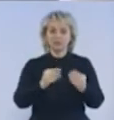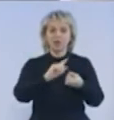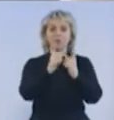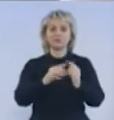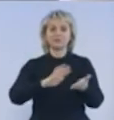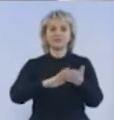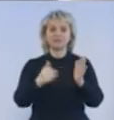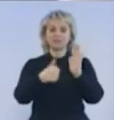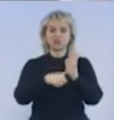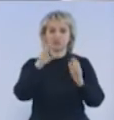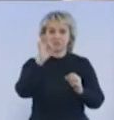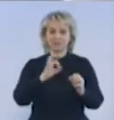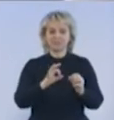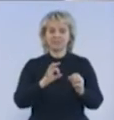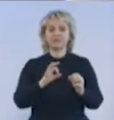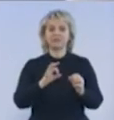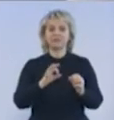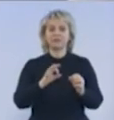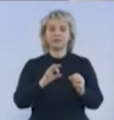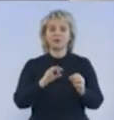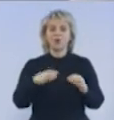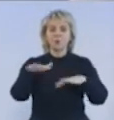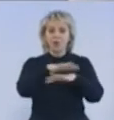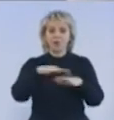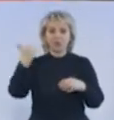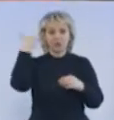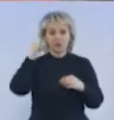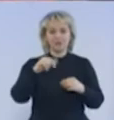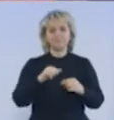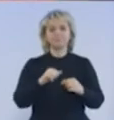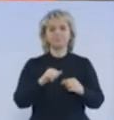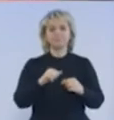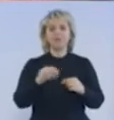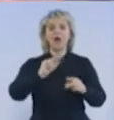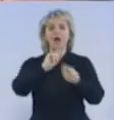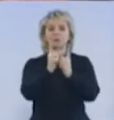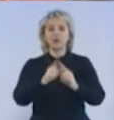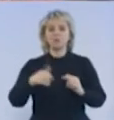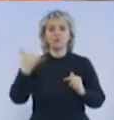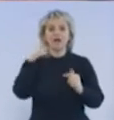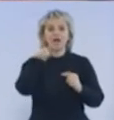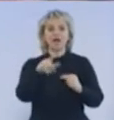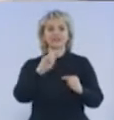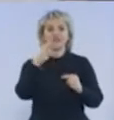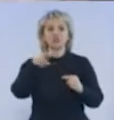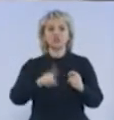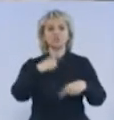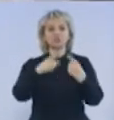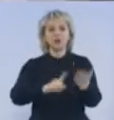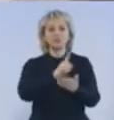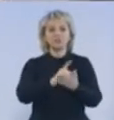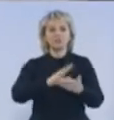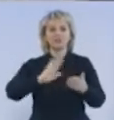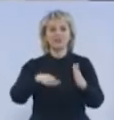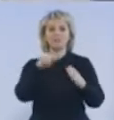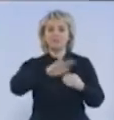обработано 96% по алую крупного рогатого скота. Обработка скота от клещей – процедура обязательная. Выпас